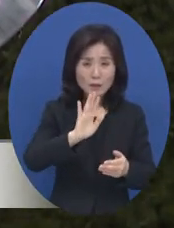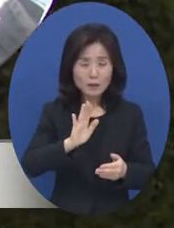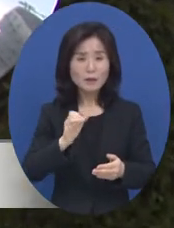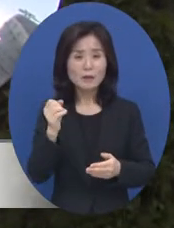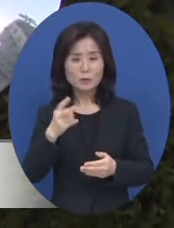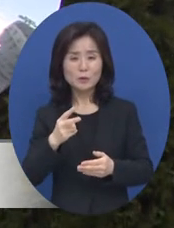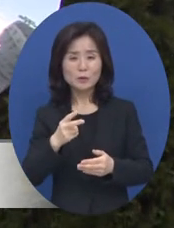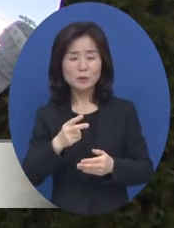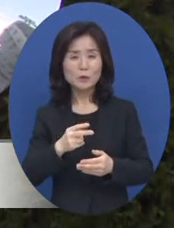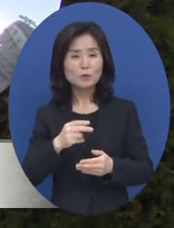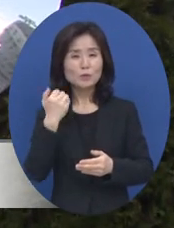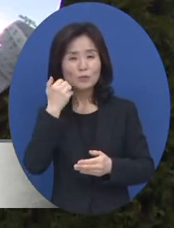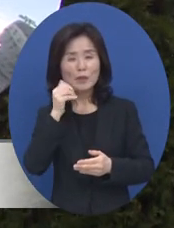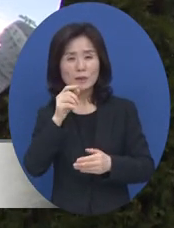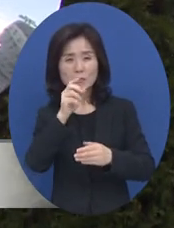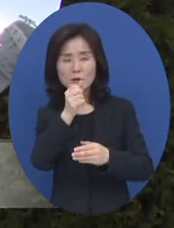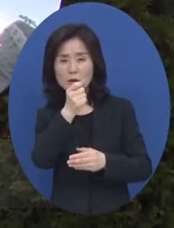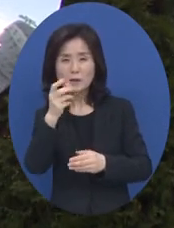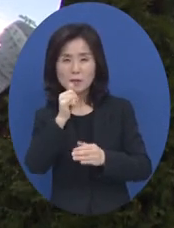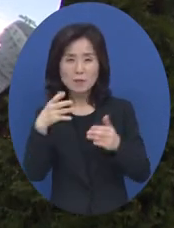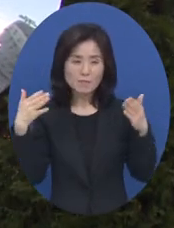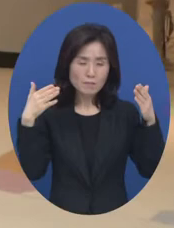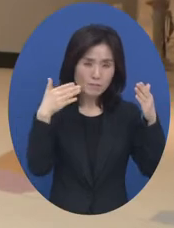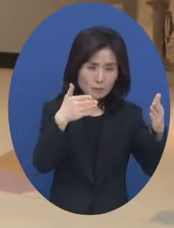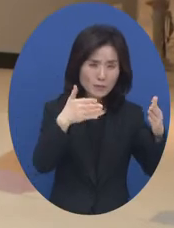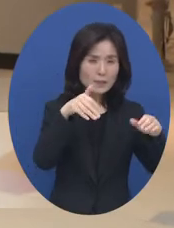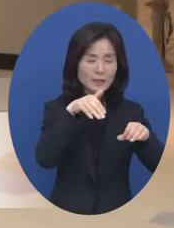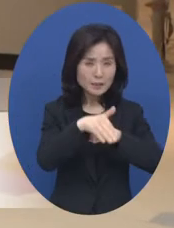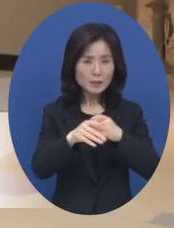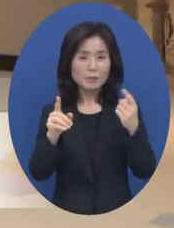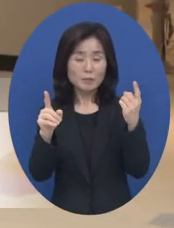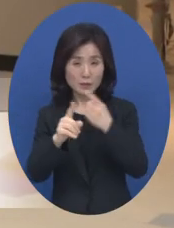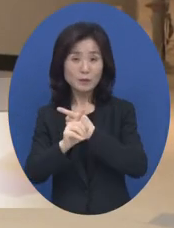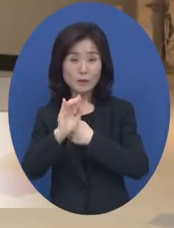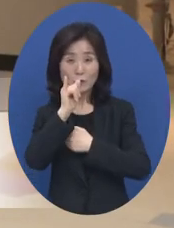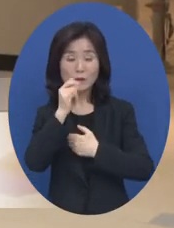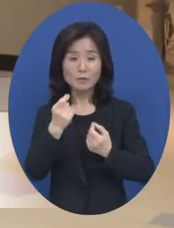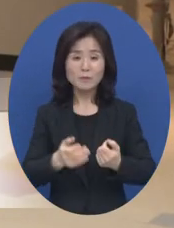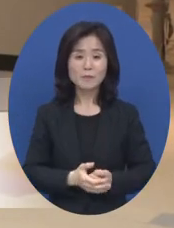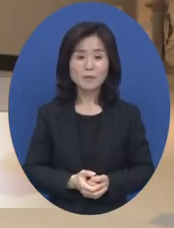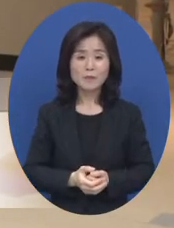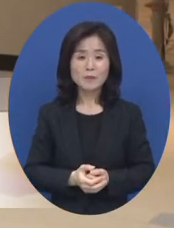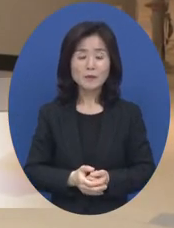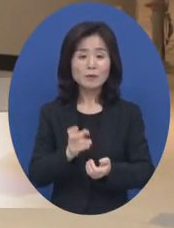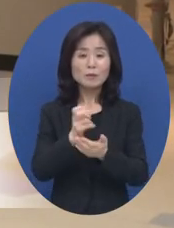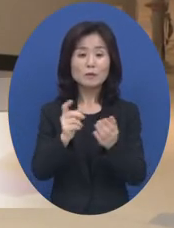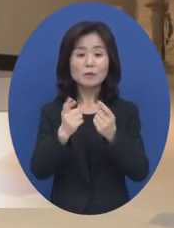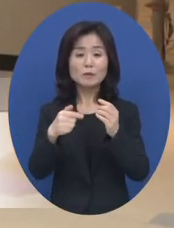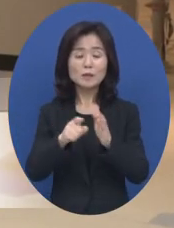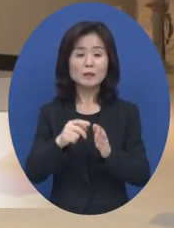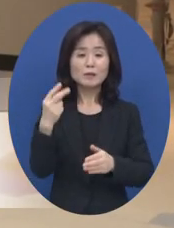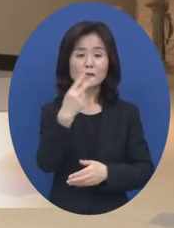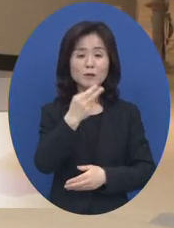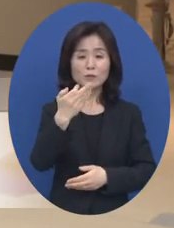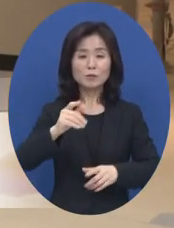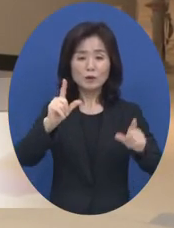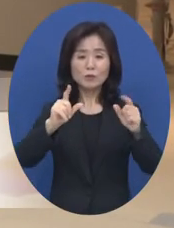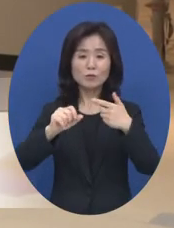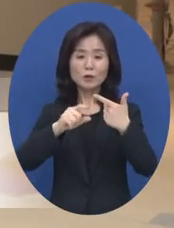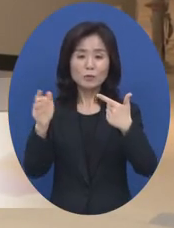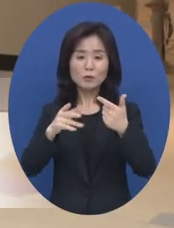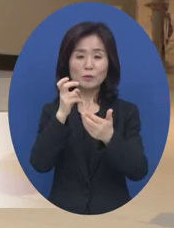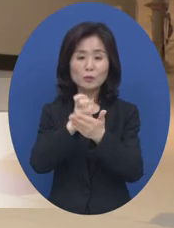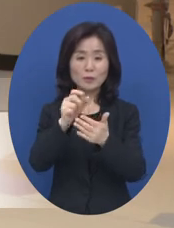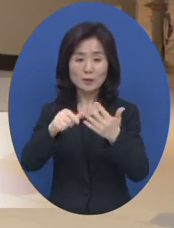현상이 개성 되는 등 성과를 거둔 겁니다 대도 개선을 위해서 19년 도 6월부터 조례를 제정하여 제도적 기반을